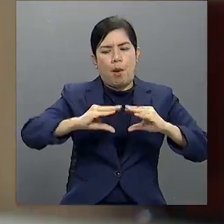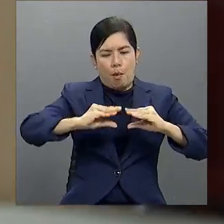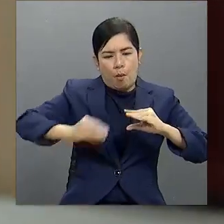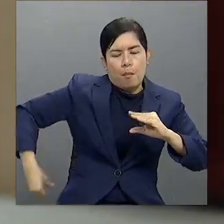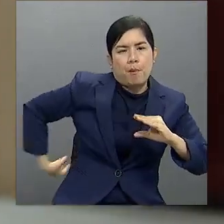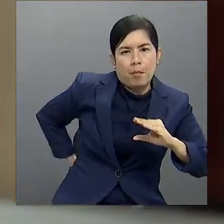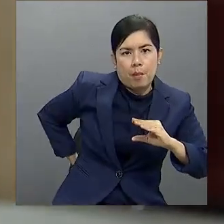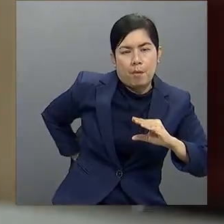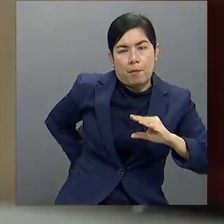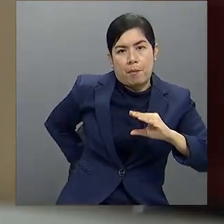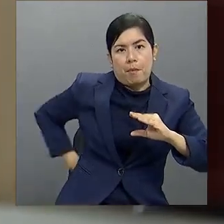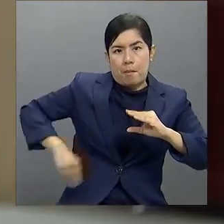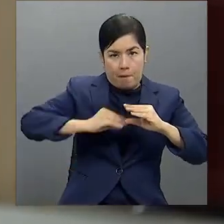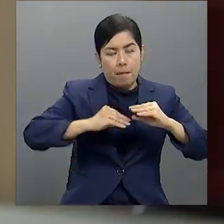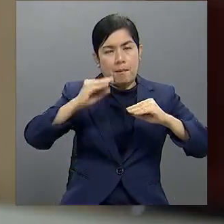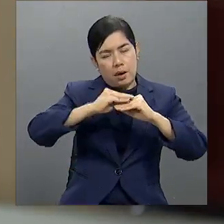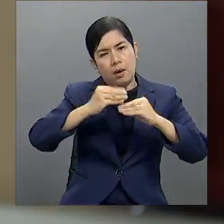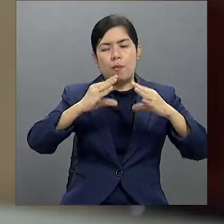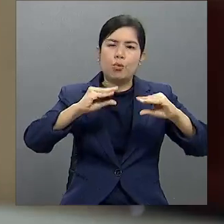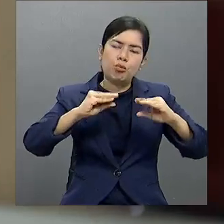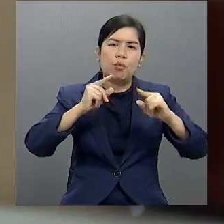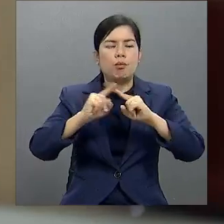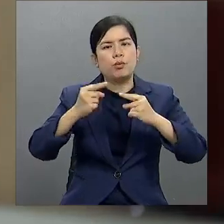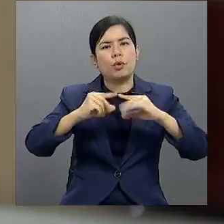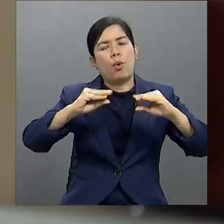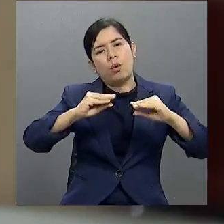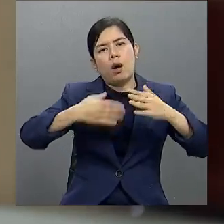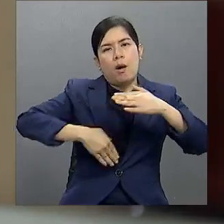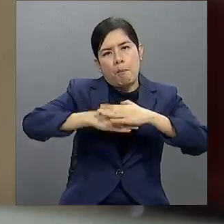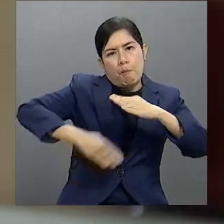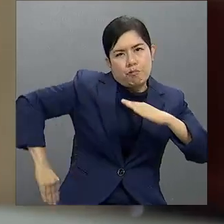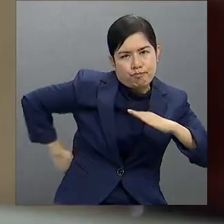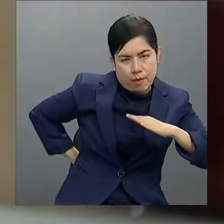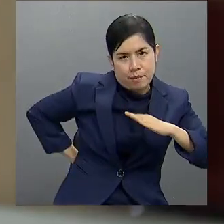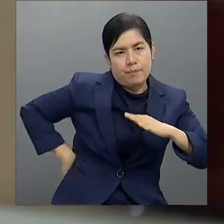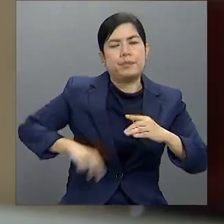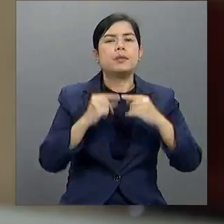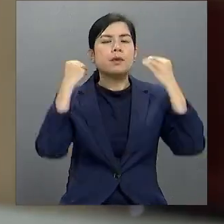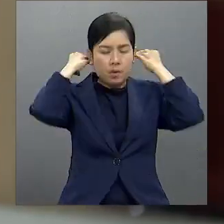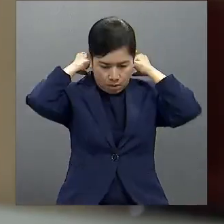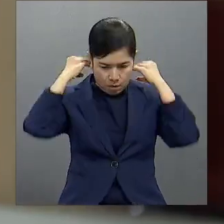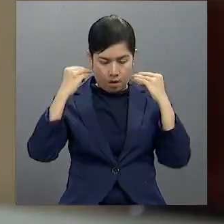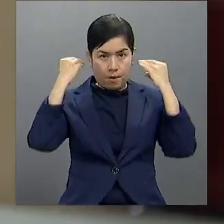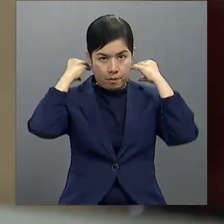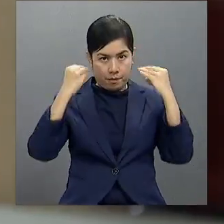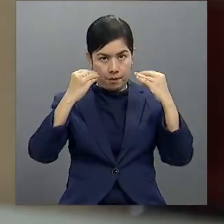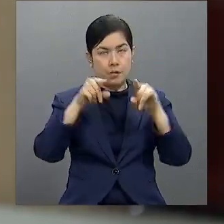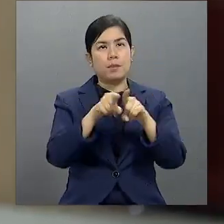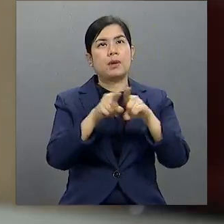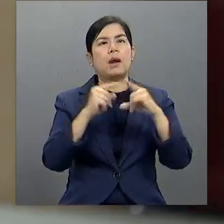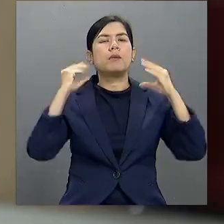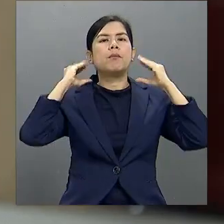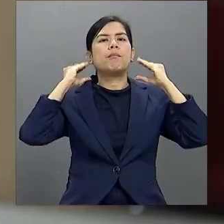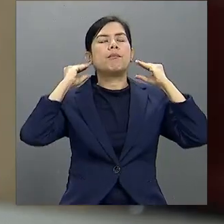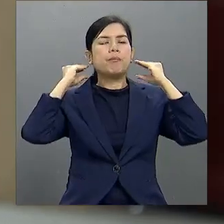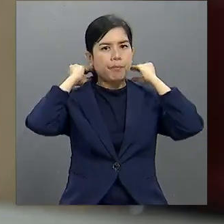อนนี้เป็นหมอนรองหลังก็ช่วยได้นะคะทั้งรองหัวก็คือควรจะมี เบาะที่เอาไว้พิง